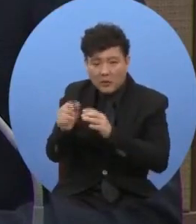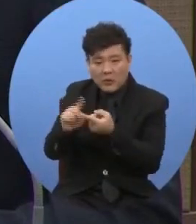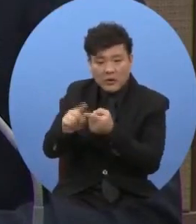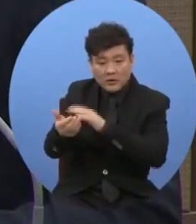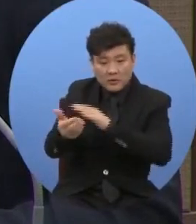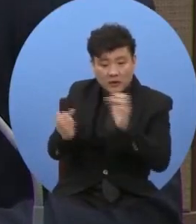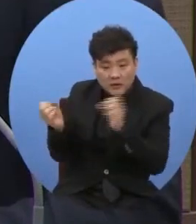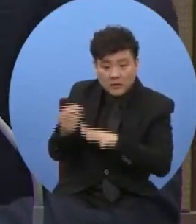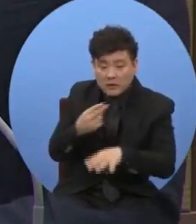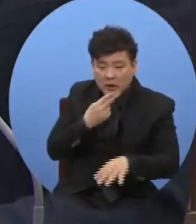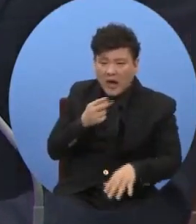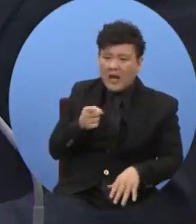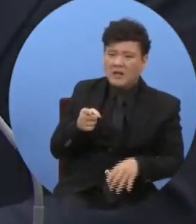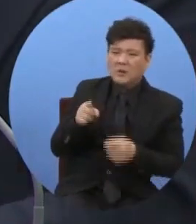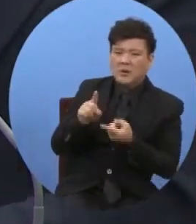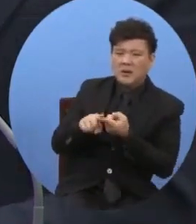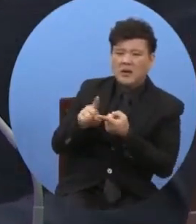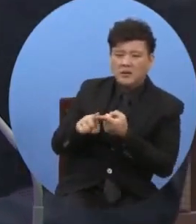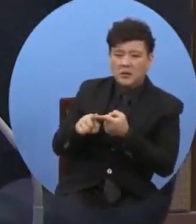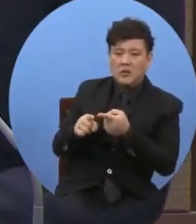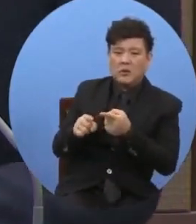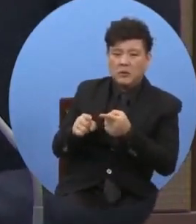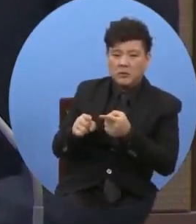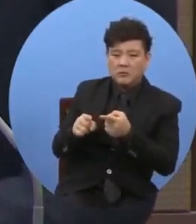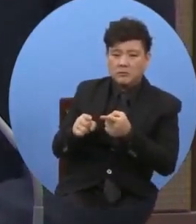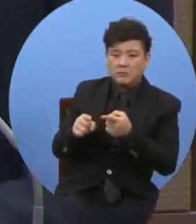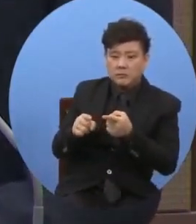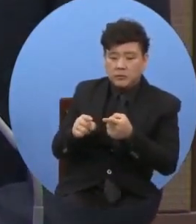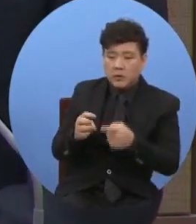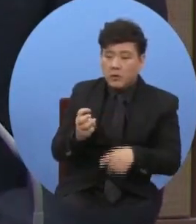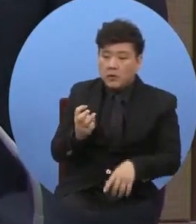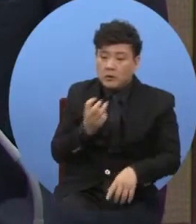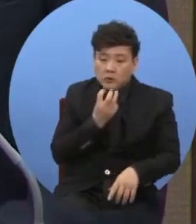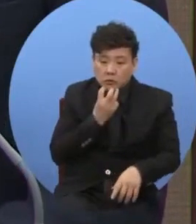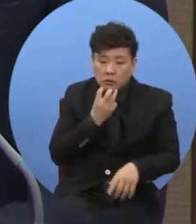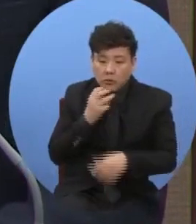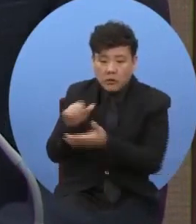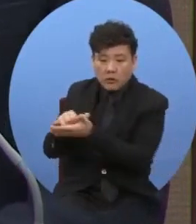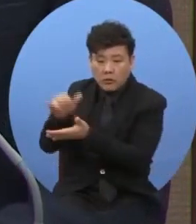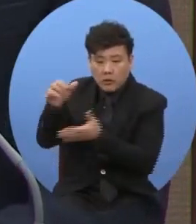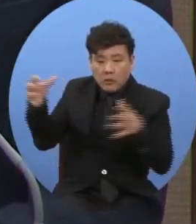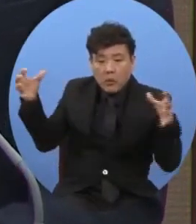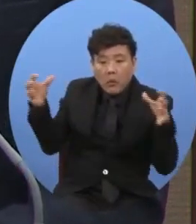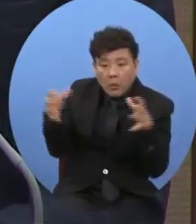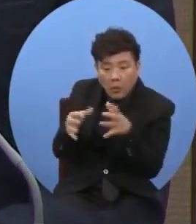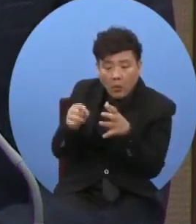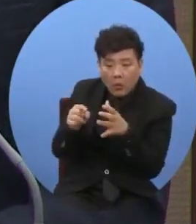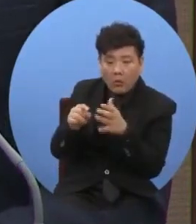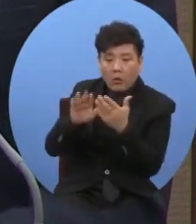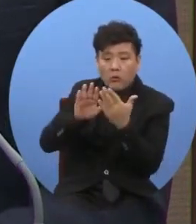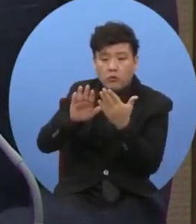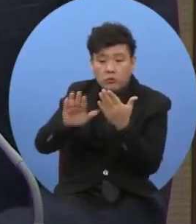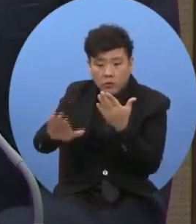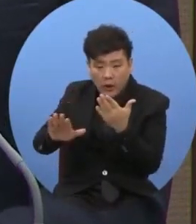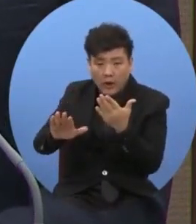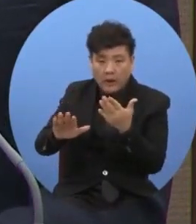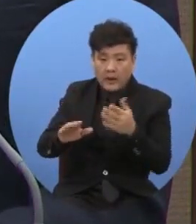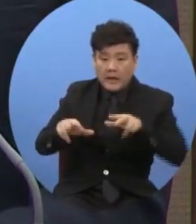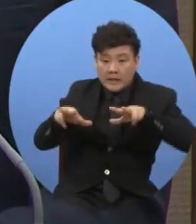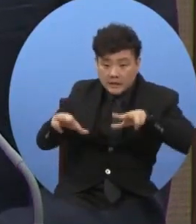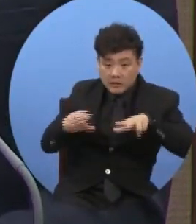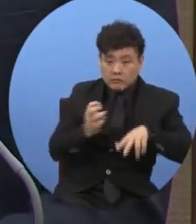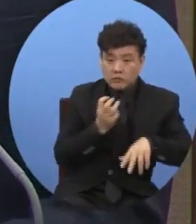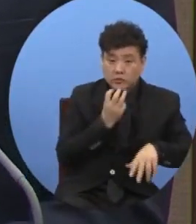아니고요. 그때 이제 그렇게 논의가 시작된 이후에 사실은 해당 지자체들과 TF팀이 만들어져